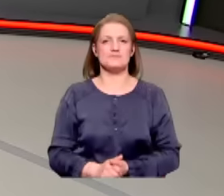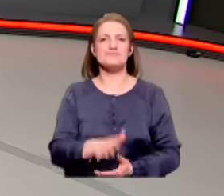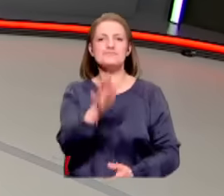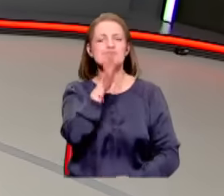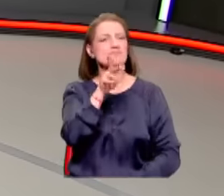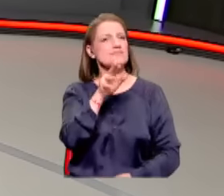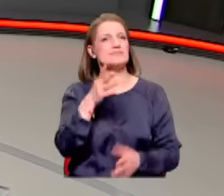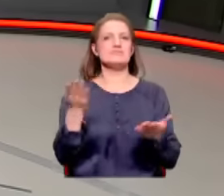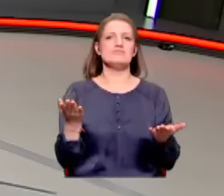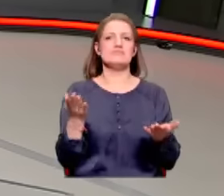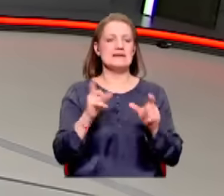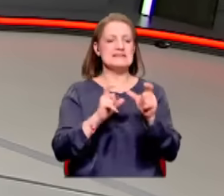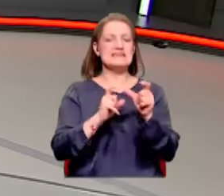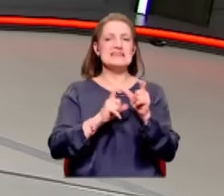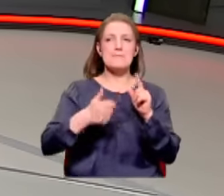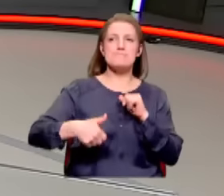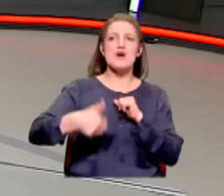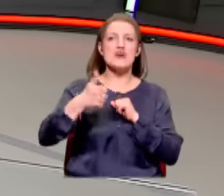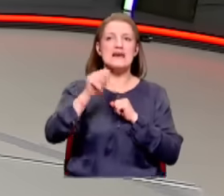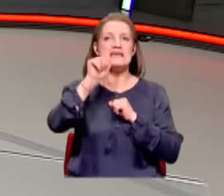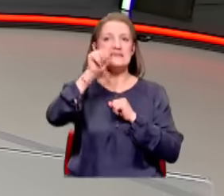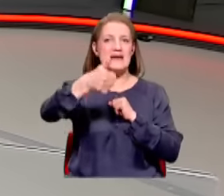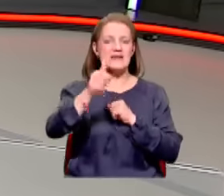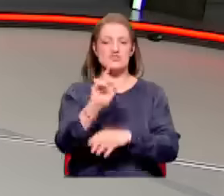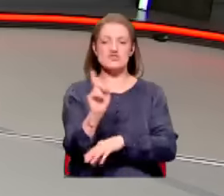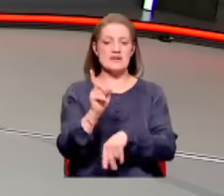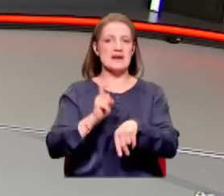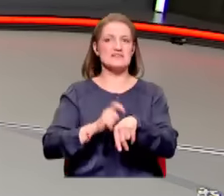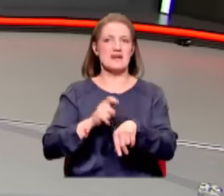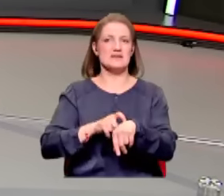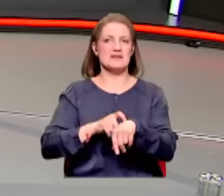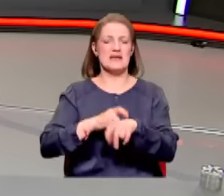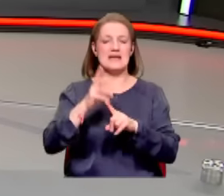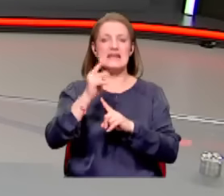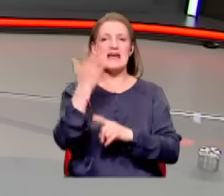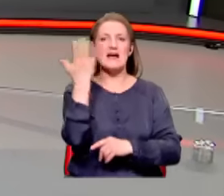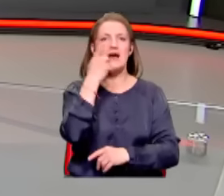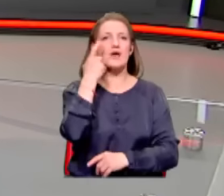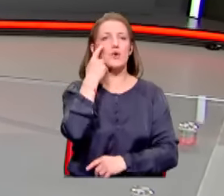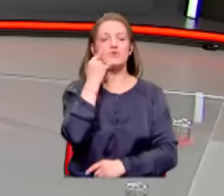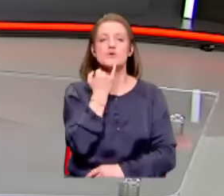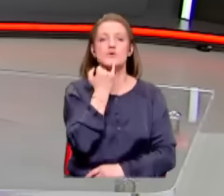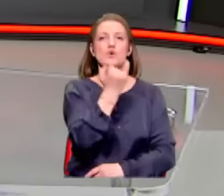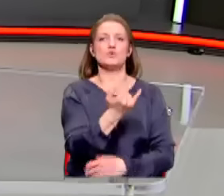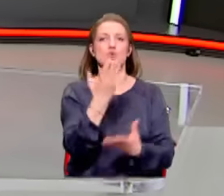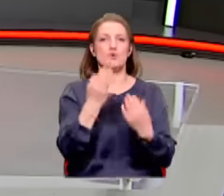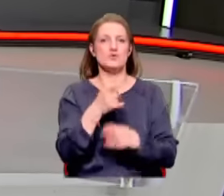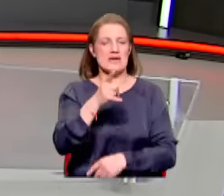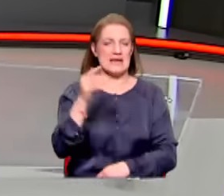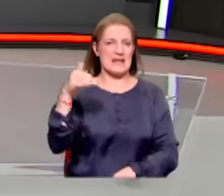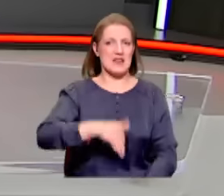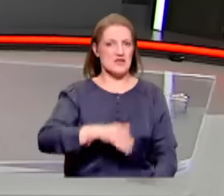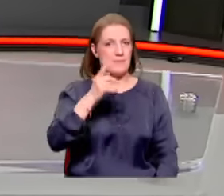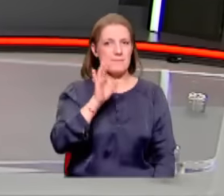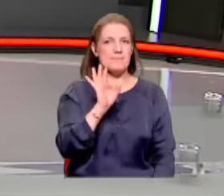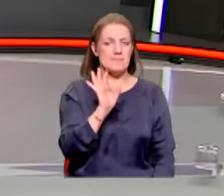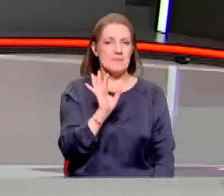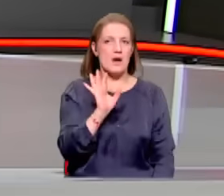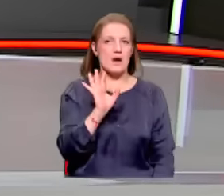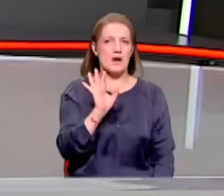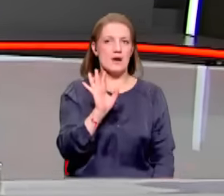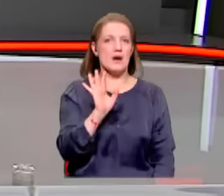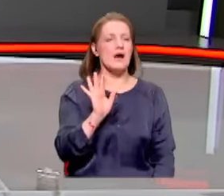Bildiğim kadarıyla Sinem Başkan yarın Çalar Saat'e İlker Karagöz'ün konuğu olacak, Çalar Saat'e gelecek bildiğim kadarıyla.